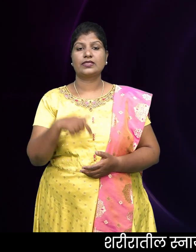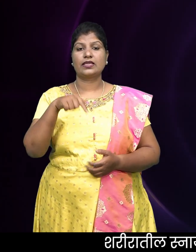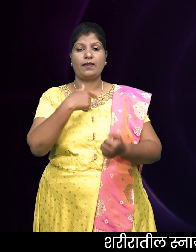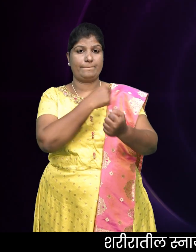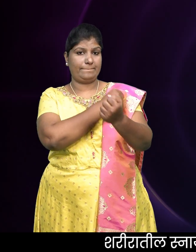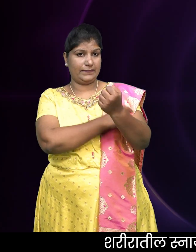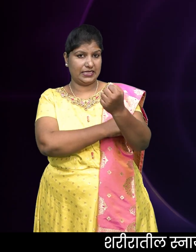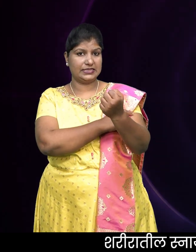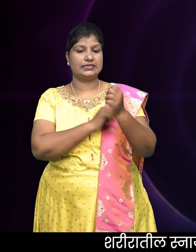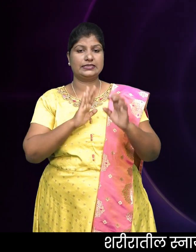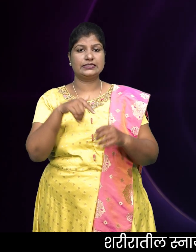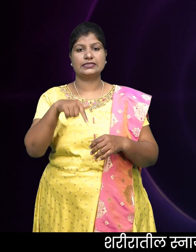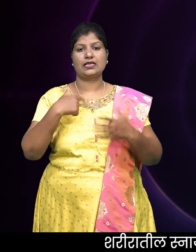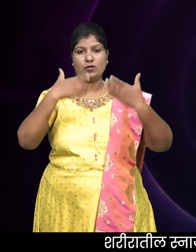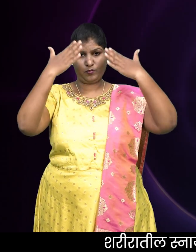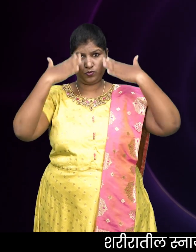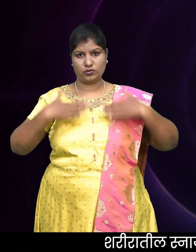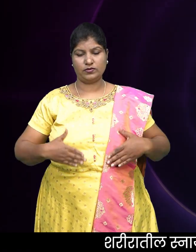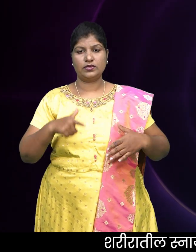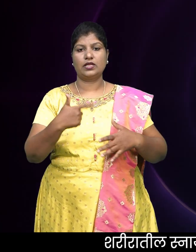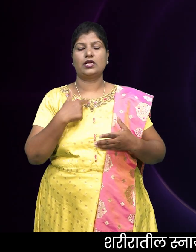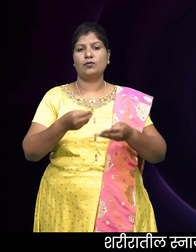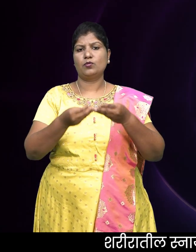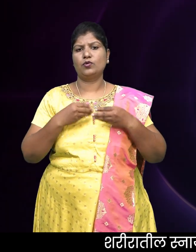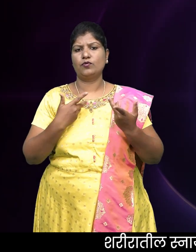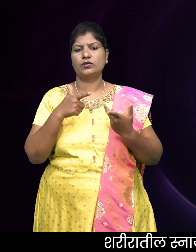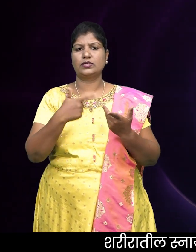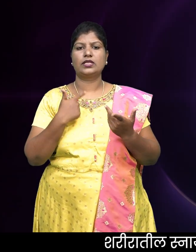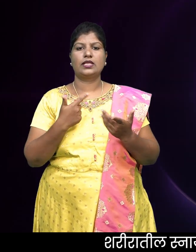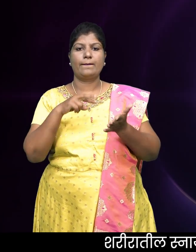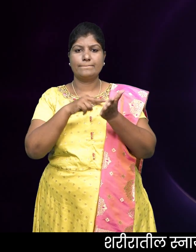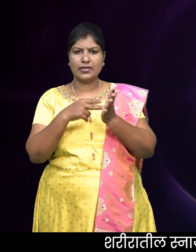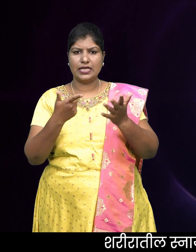शरीरातील स्नायू सर्व हालचालींचे साधन प्रदान करतात.